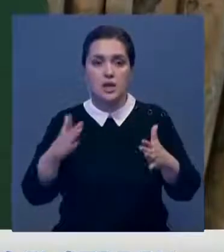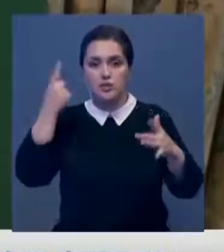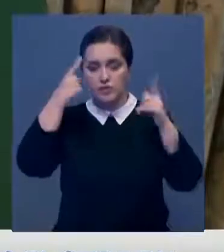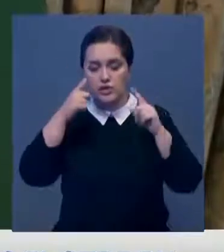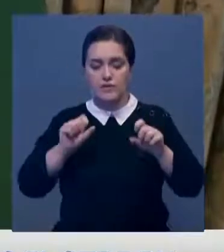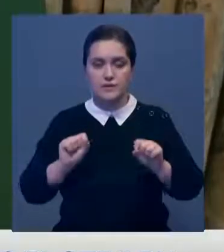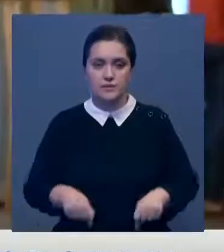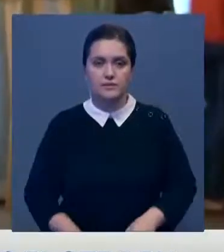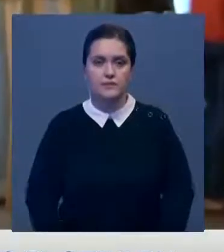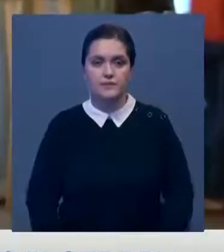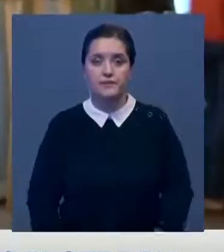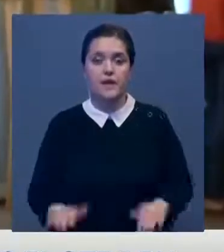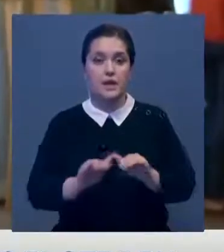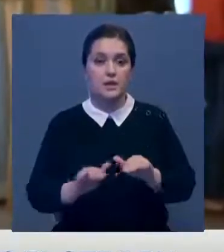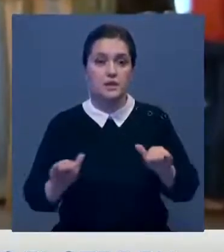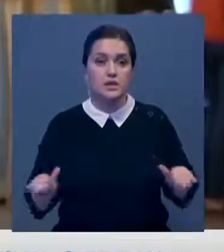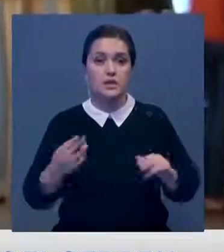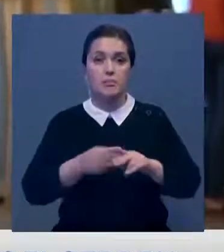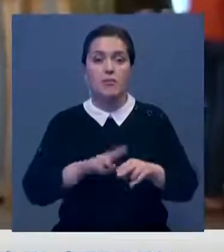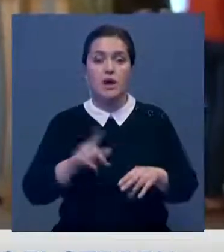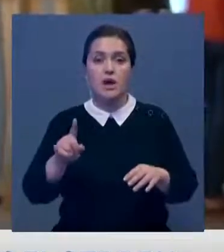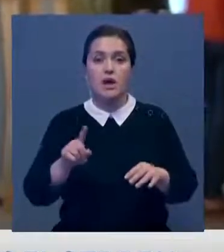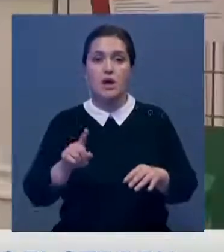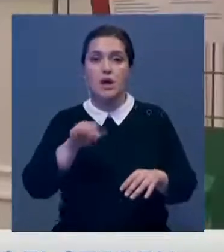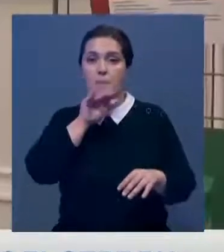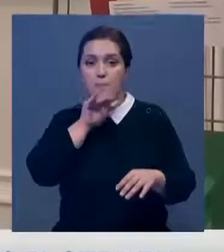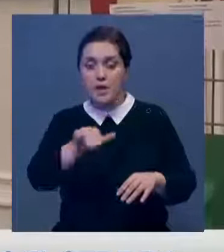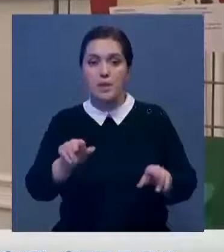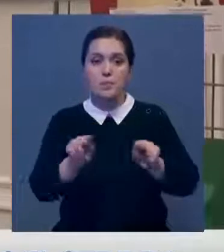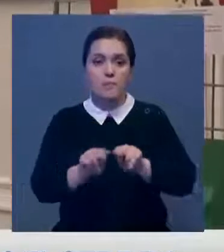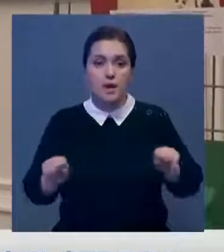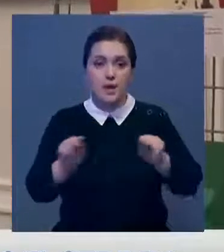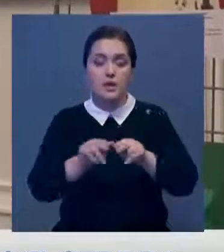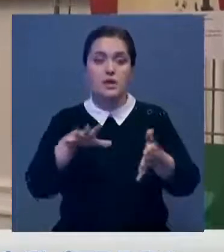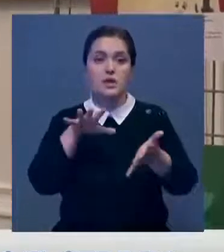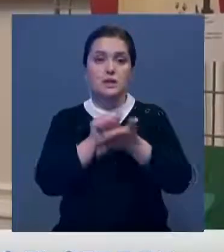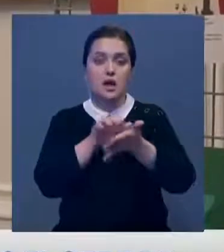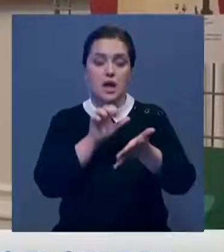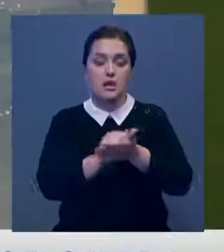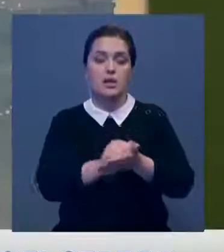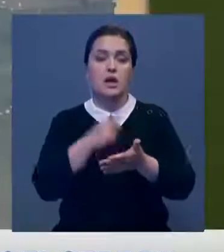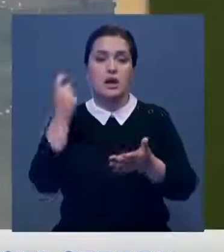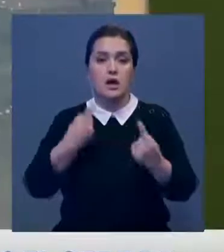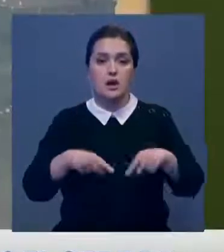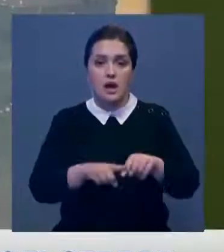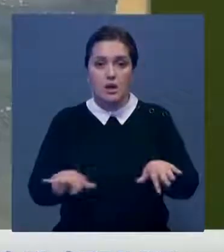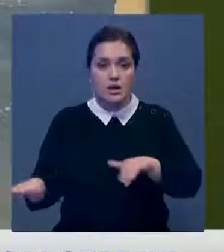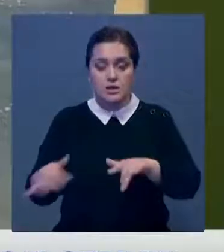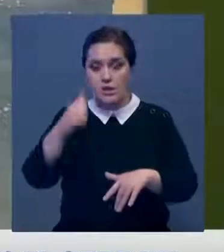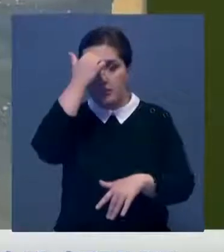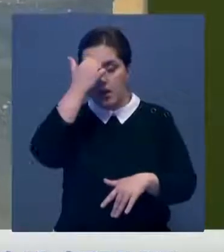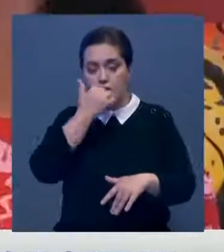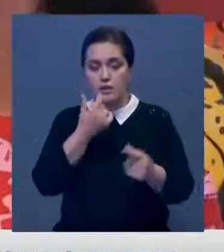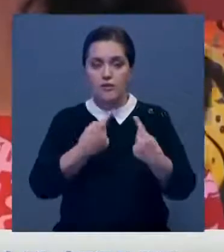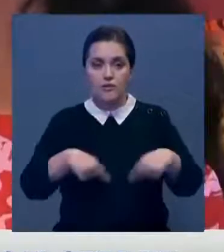творческие возможности. Детские таланты отточены профессиональными преподавателями в рамках занятий, организованных благотворительным фондом «Айлаган